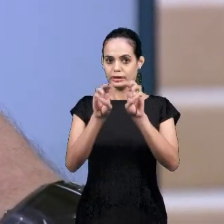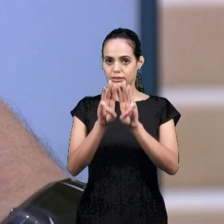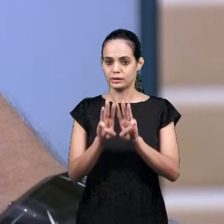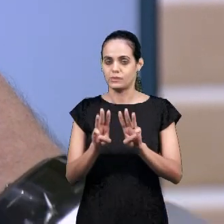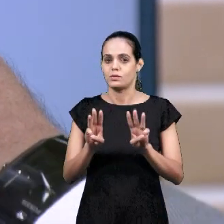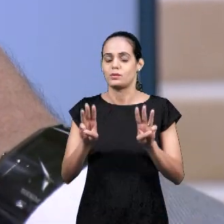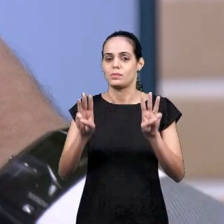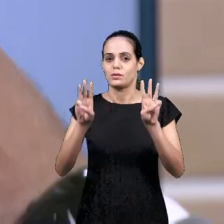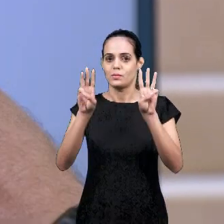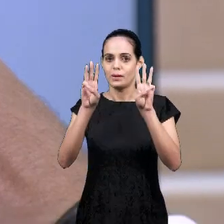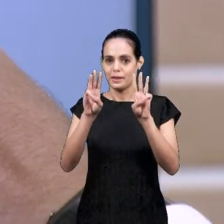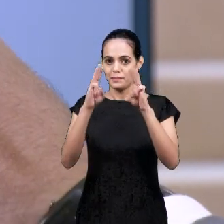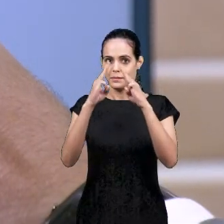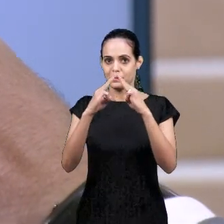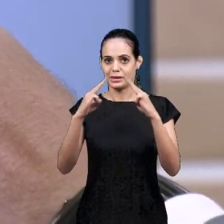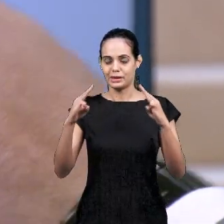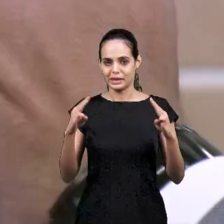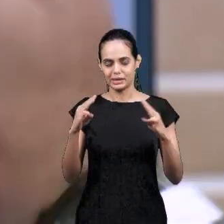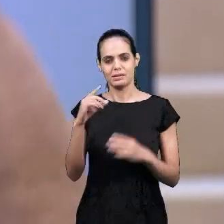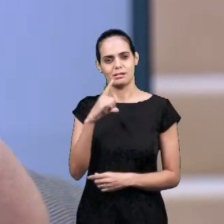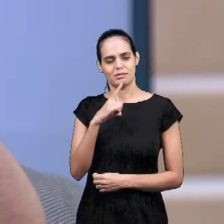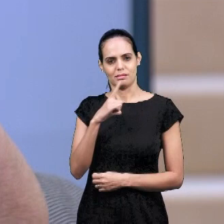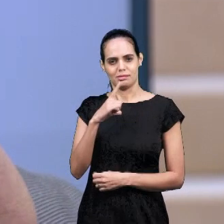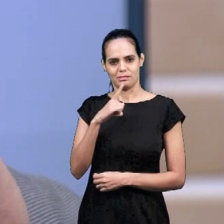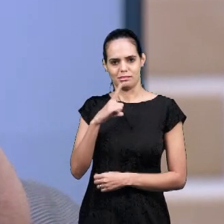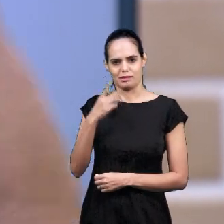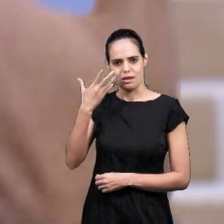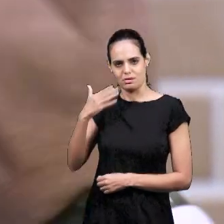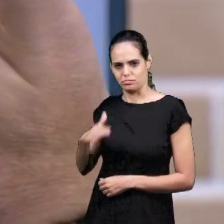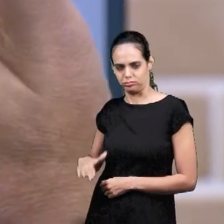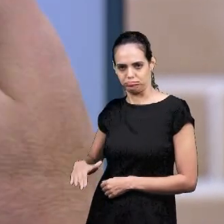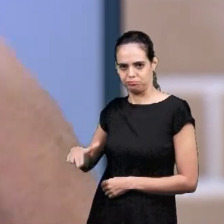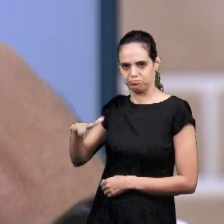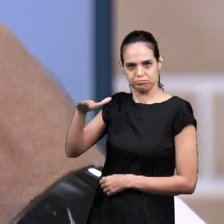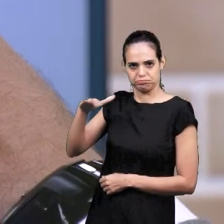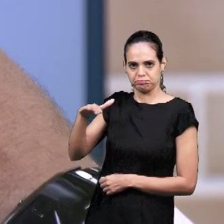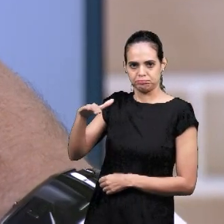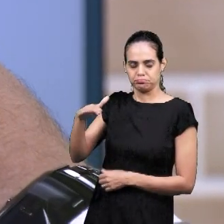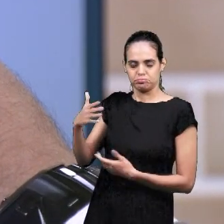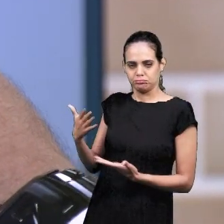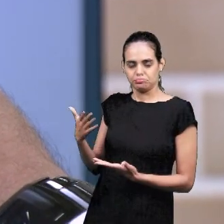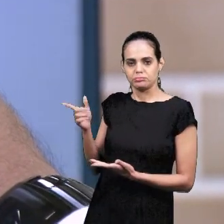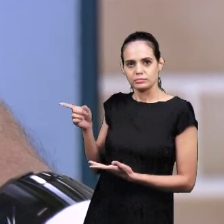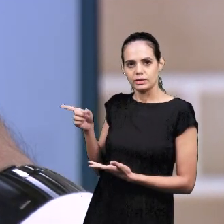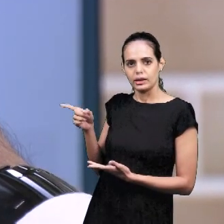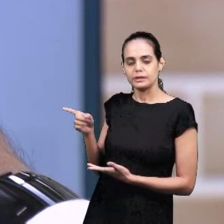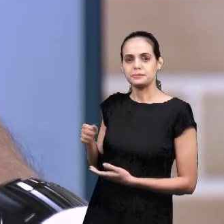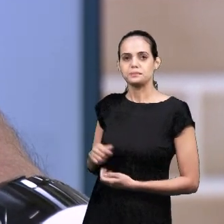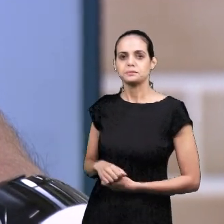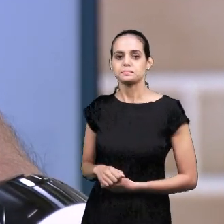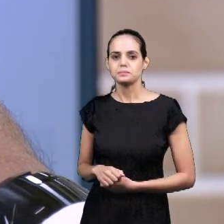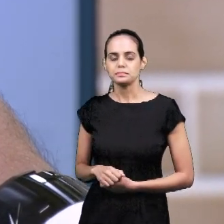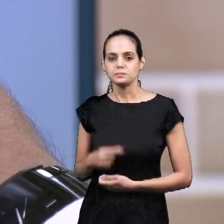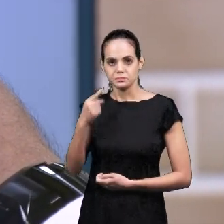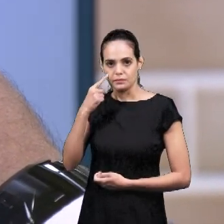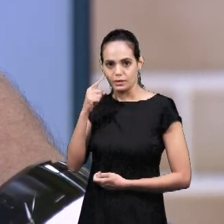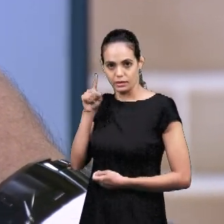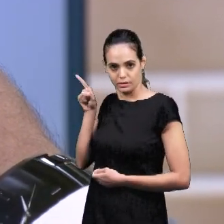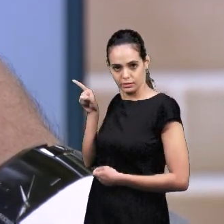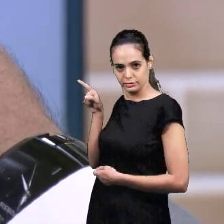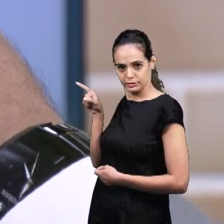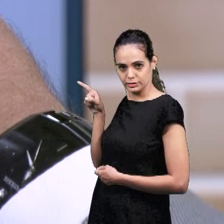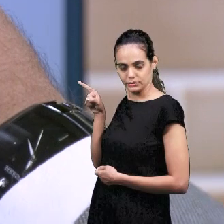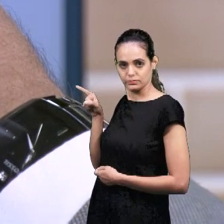de Manaim. Vous allez voir ici qu'il y a eu une image d'un enfant intermédiaire. Donc, c'est une vidéo, n'est-ce